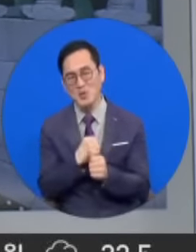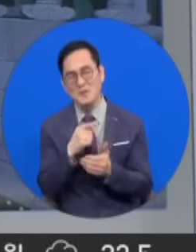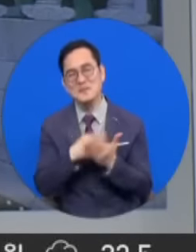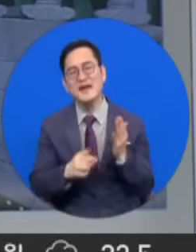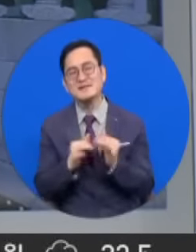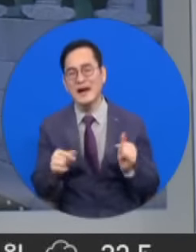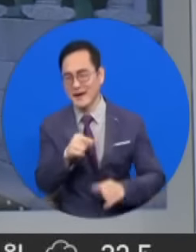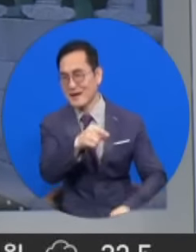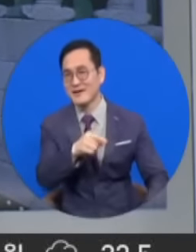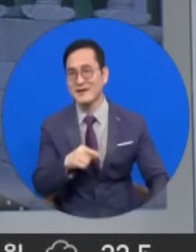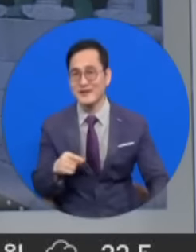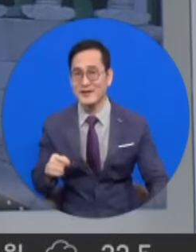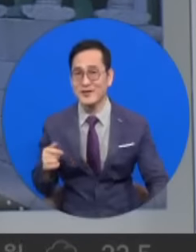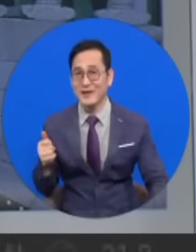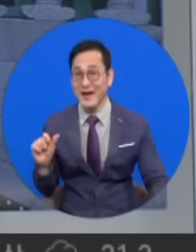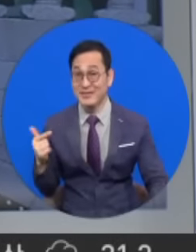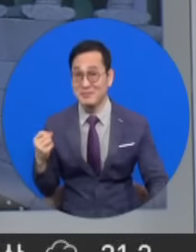겁니다.